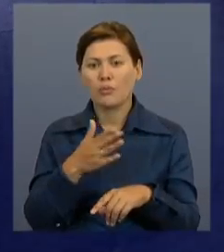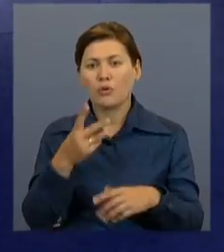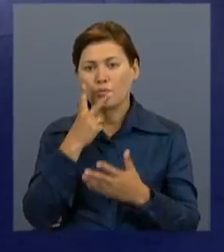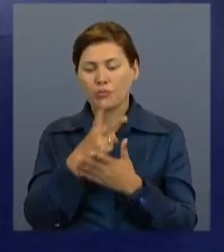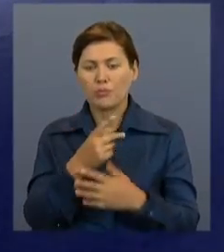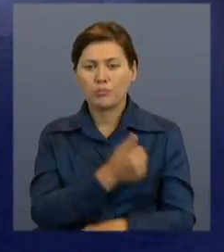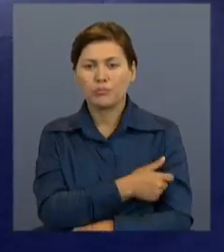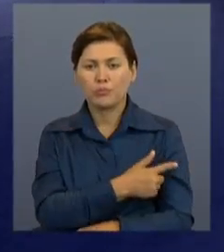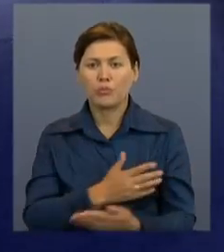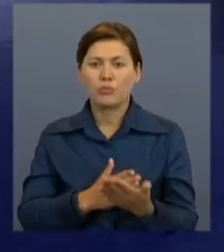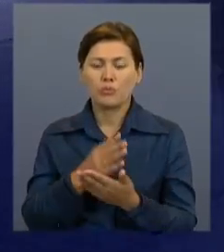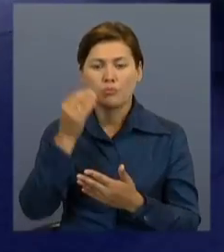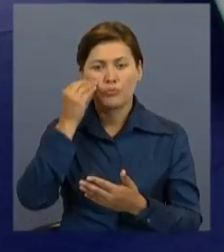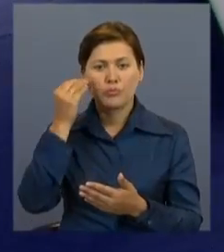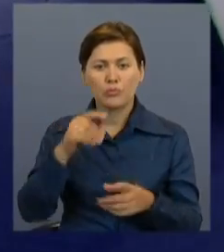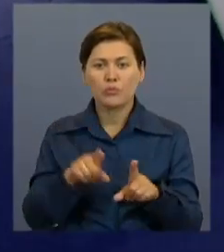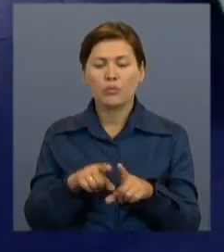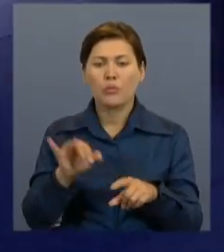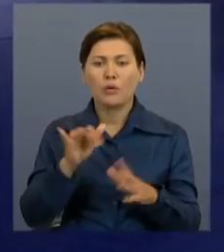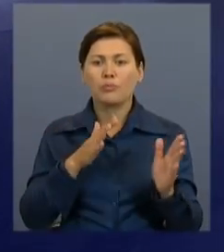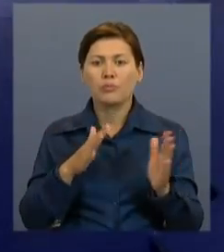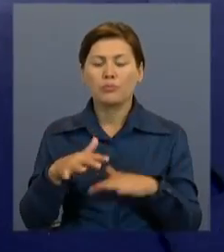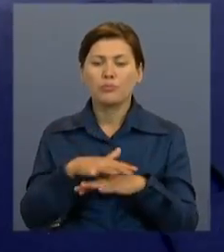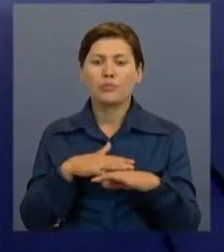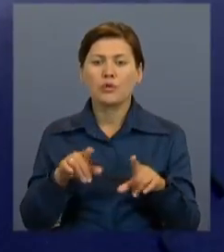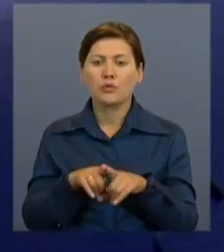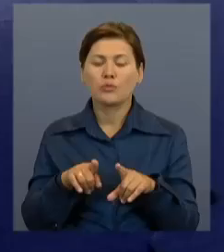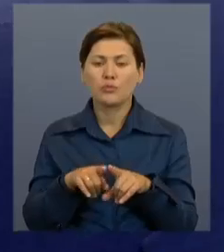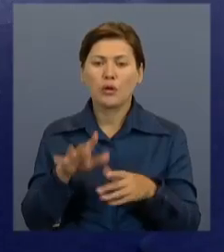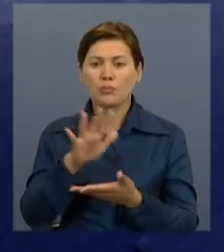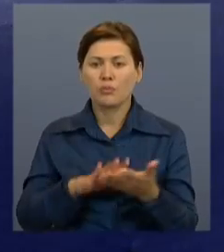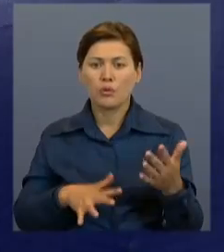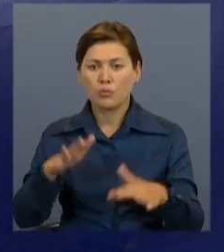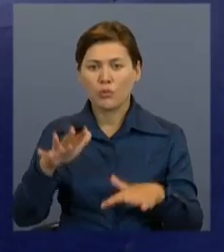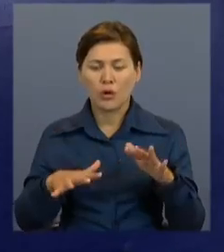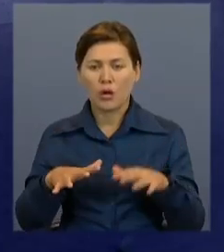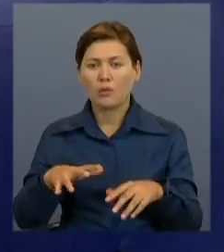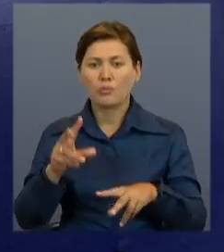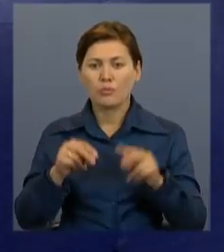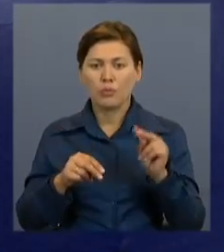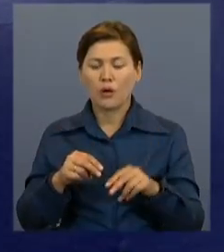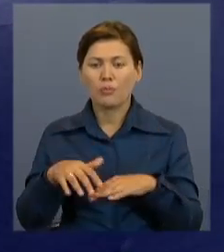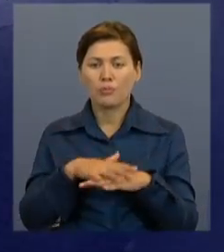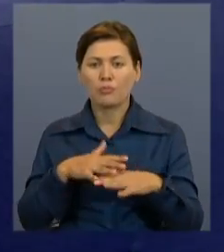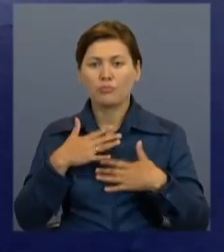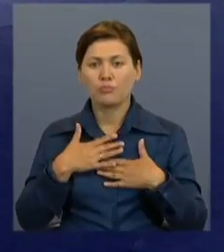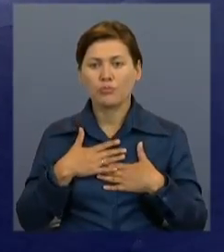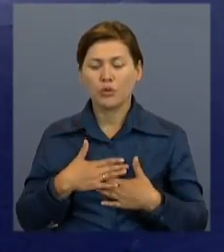көрсетілген медициналық қызметтердің сапасына, сонымен халықтан түскен арыз шағымдардың деңгейін ескере отырып, халықтың